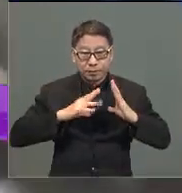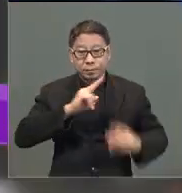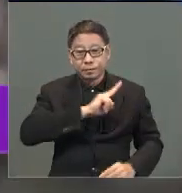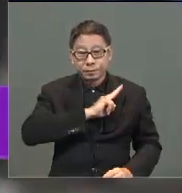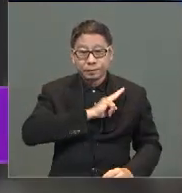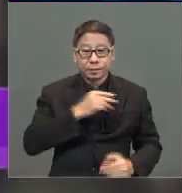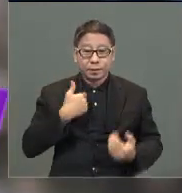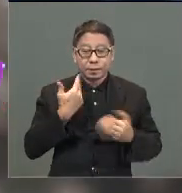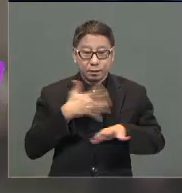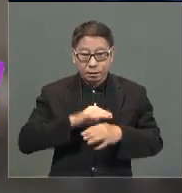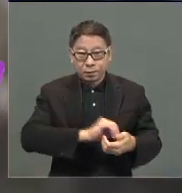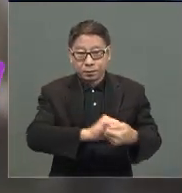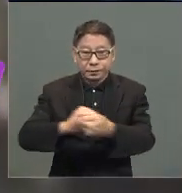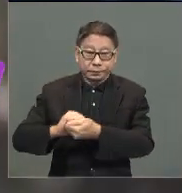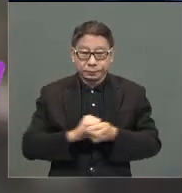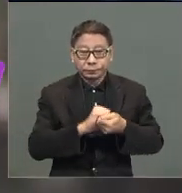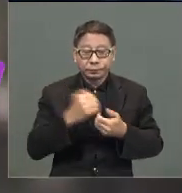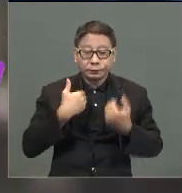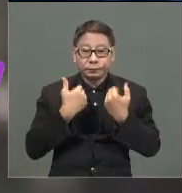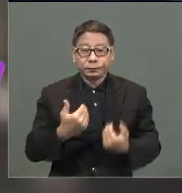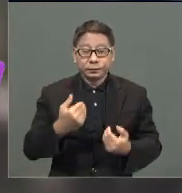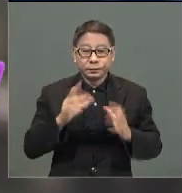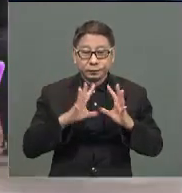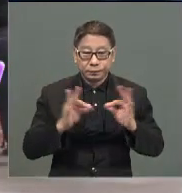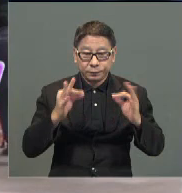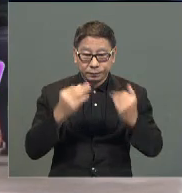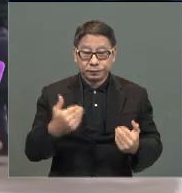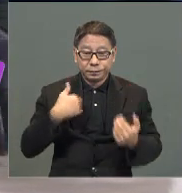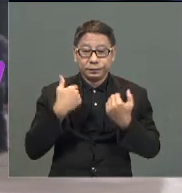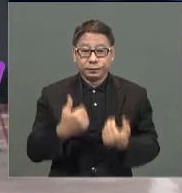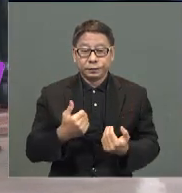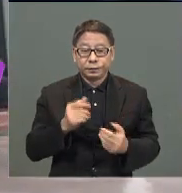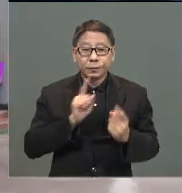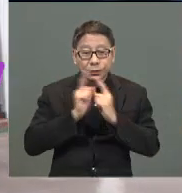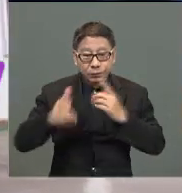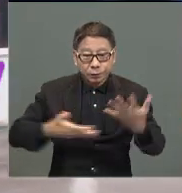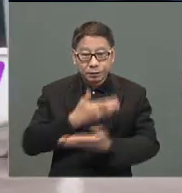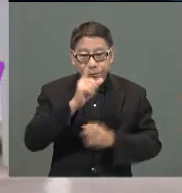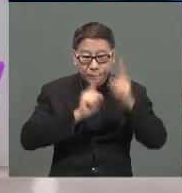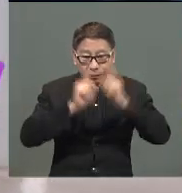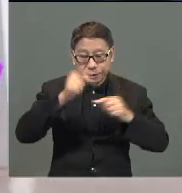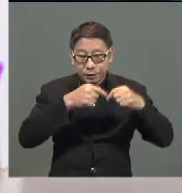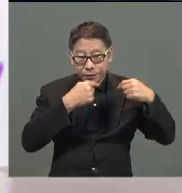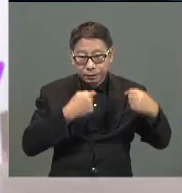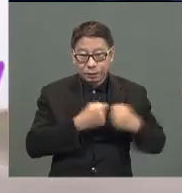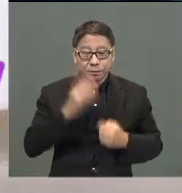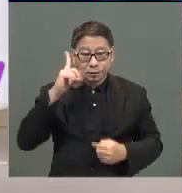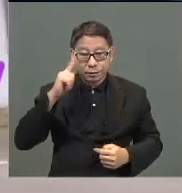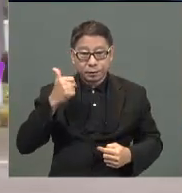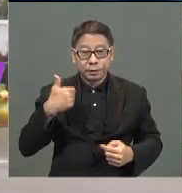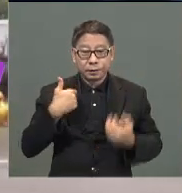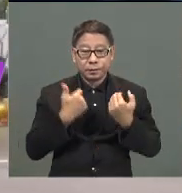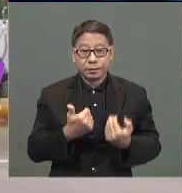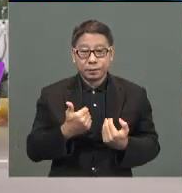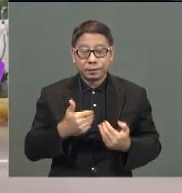เด็กเองก็มาร่วมด้วยช่วยกันกับกรณีที่เกิดขึ้นนี้นะคะเบื้องต้นมีการพูดคุยประเมินสภาพจิตใจของเด็กและผู้ปกครอง